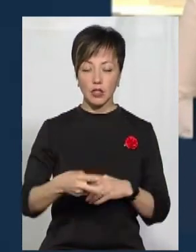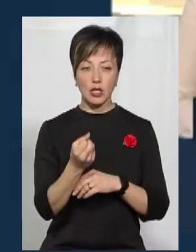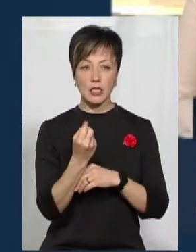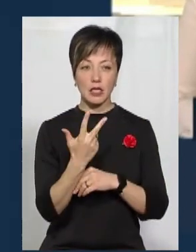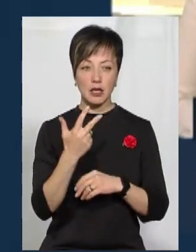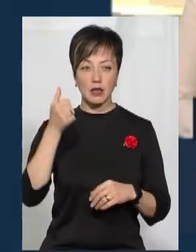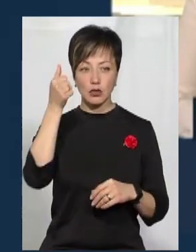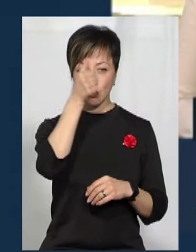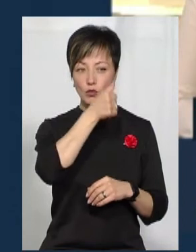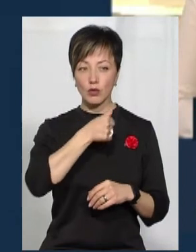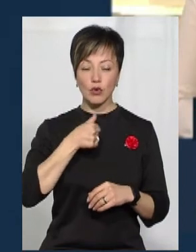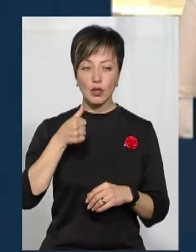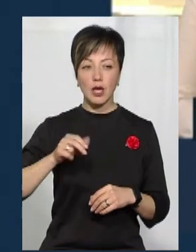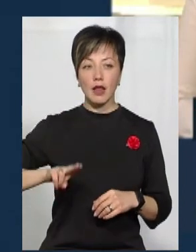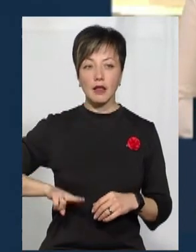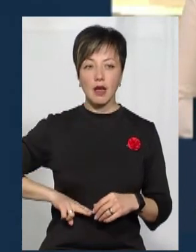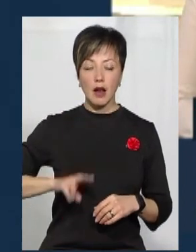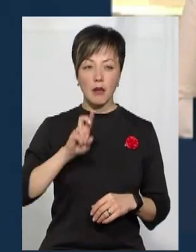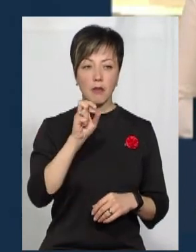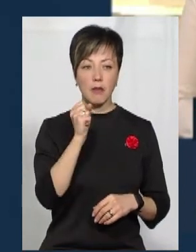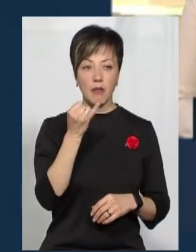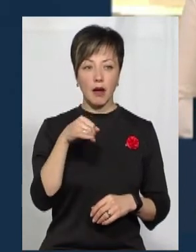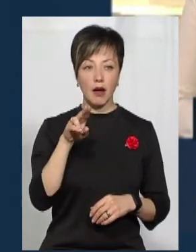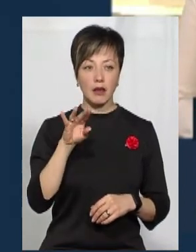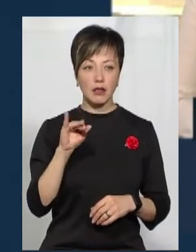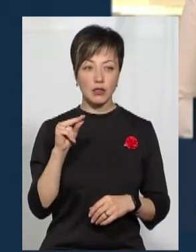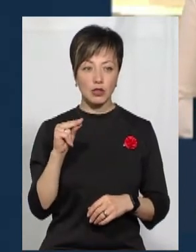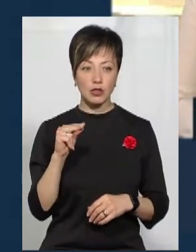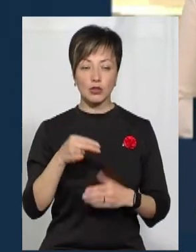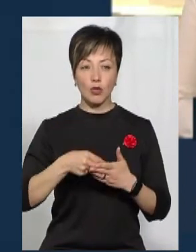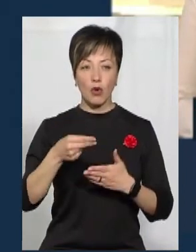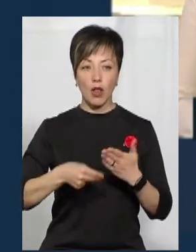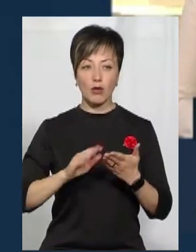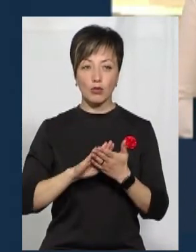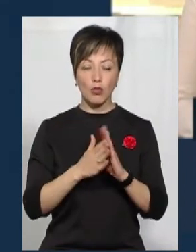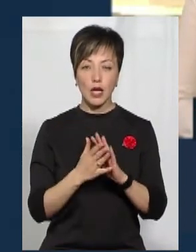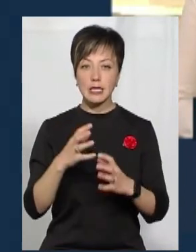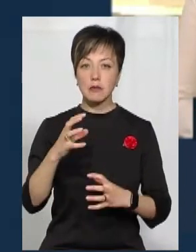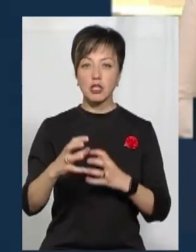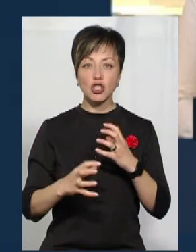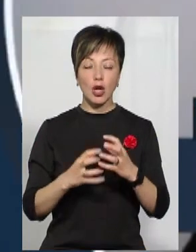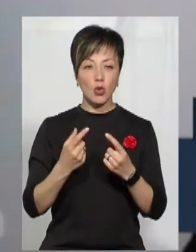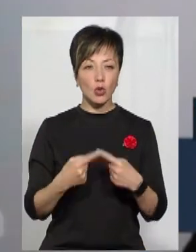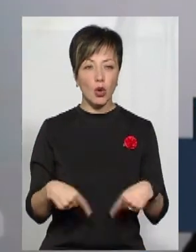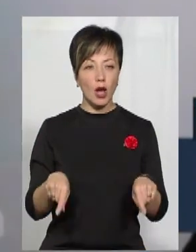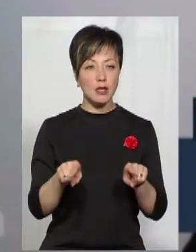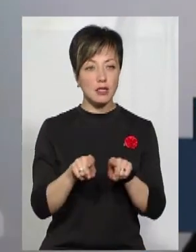2013 році директор Байдач Володимир Григорович уклав договір із міжнародною